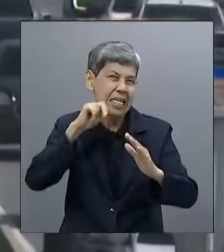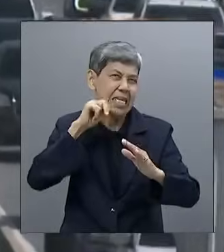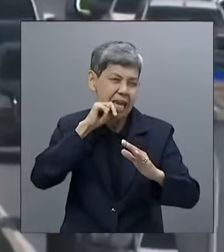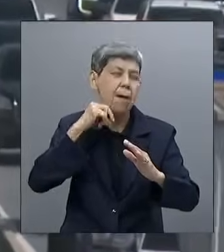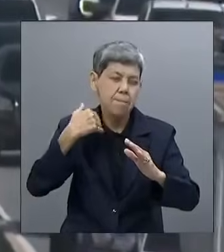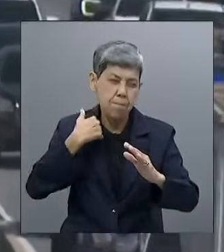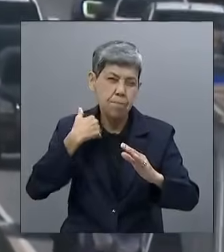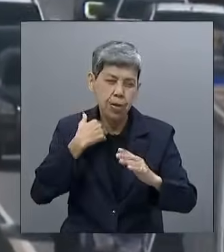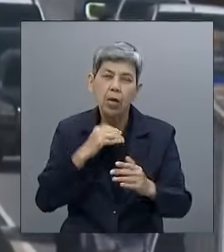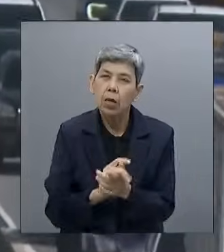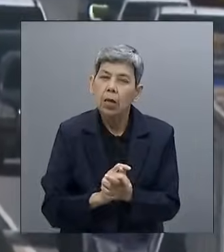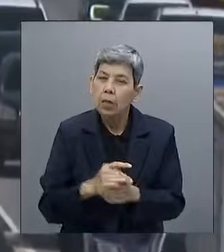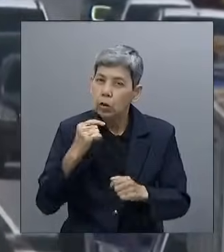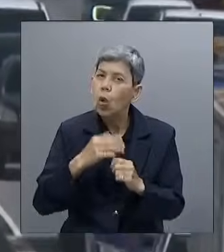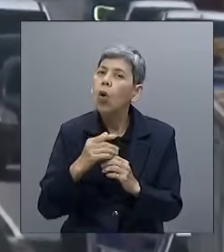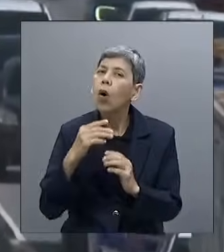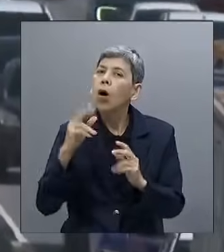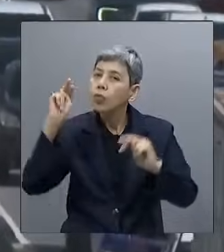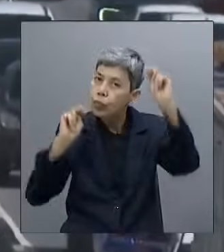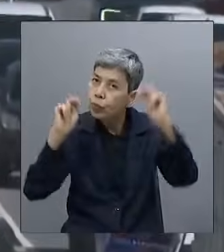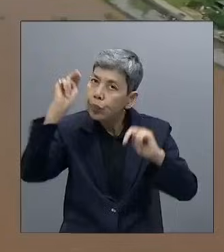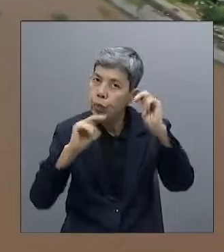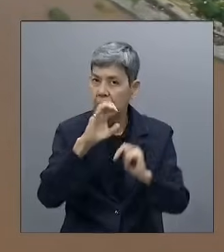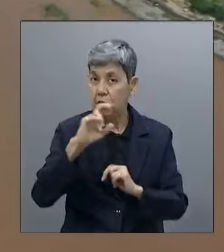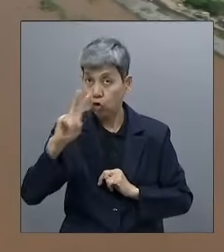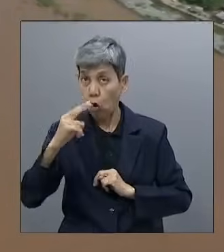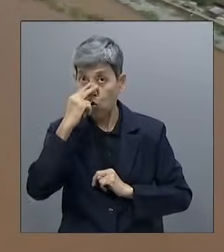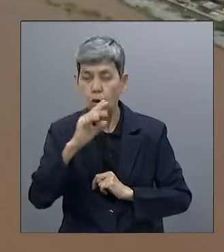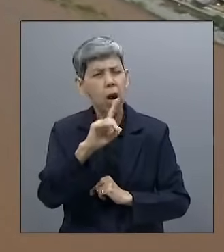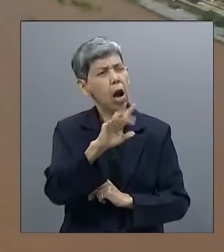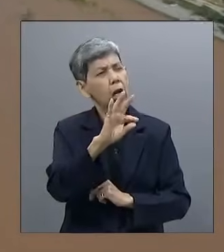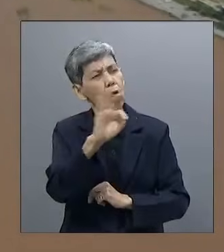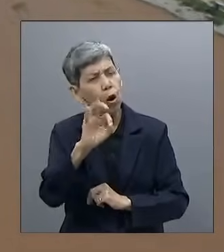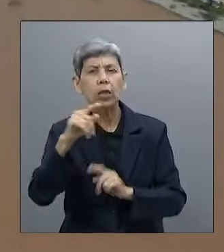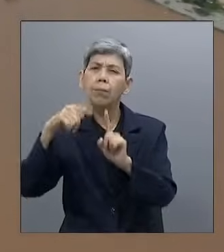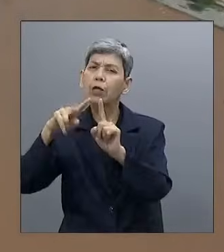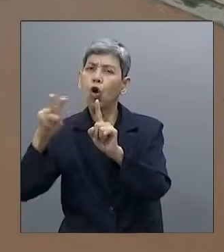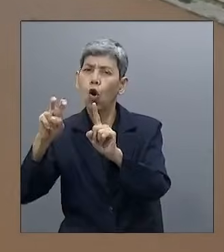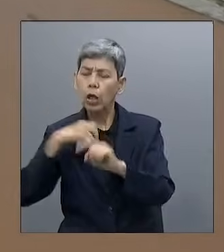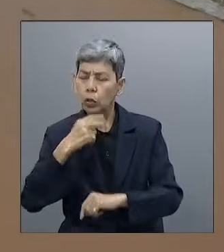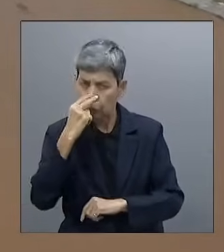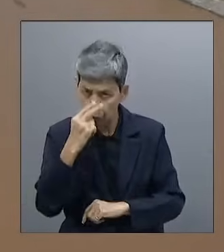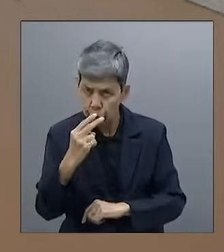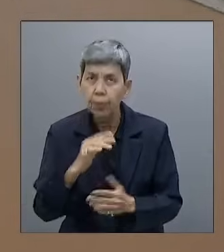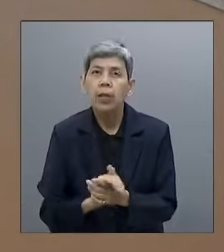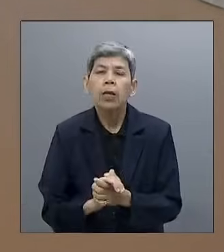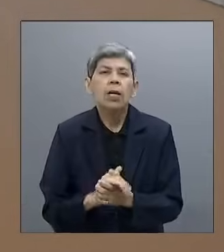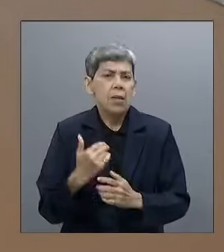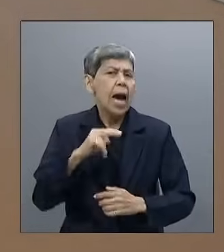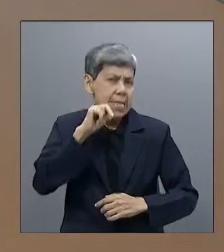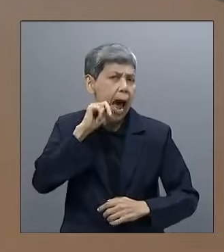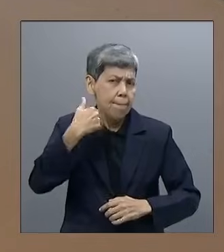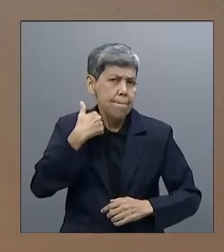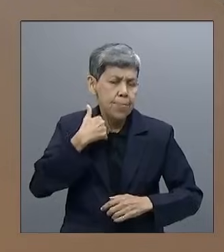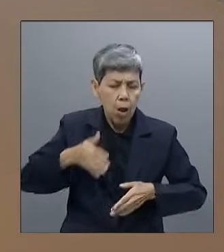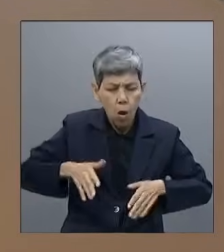สถานีวัดน้ำที่จังหวัดนครสวรรค์ C2 อยู่ในเกณฑ์900ถึง 1,200 ลูกบาศก์เมตรต่อวินาทีจะมีน้ำจากแม่น้